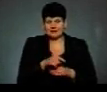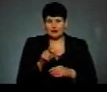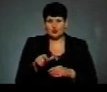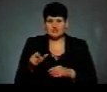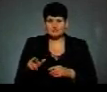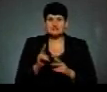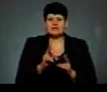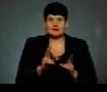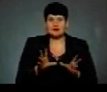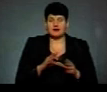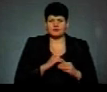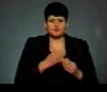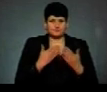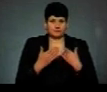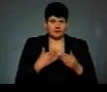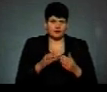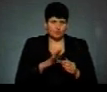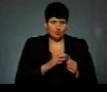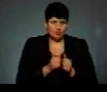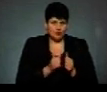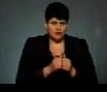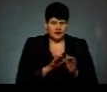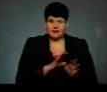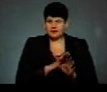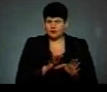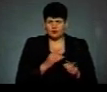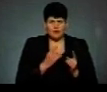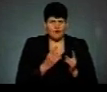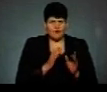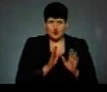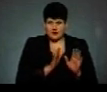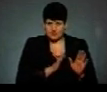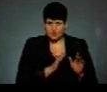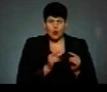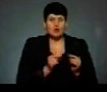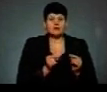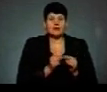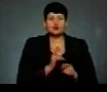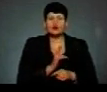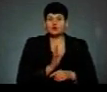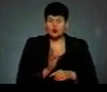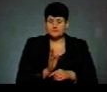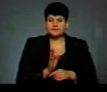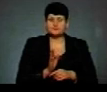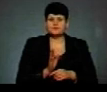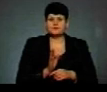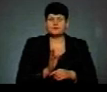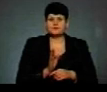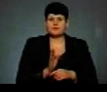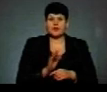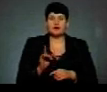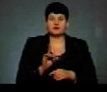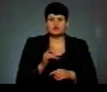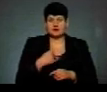з якими вона там спілкувалася, які були поряд, я не буду говорити там конкретно хто, але на що